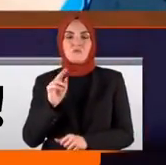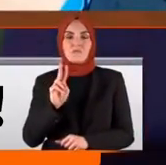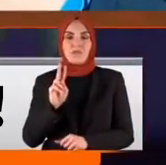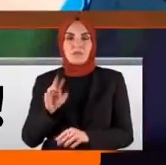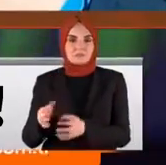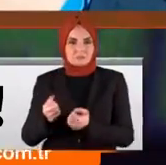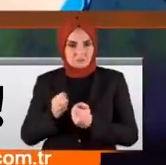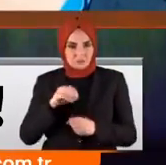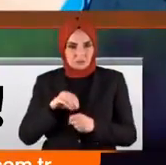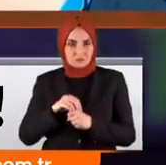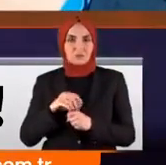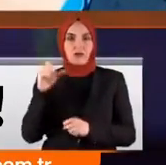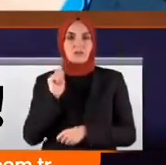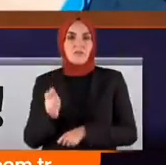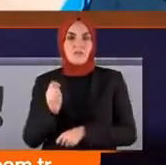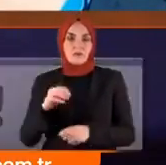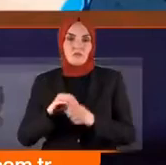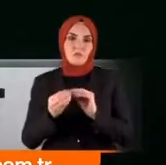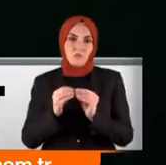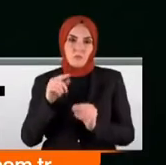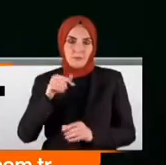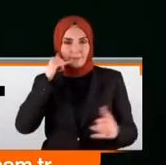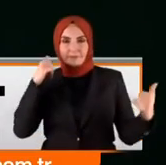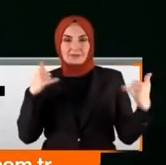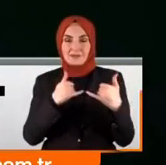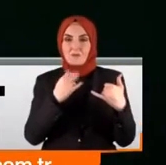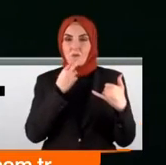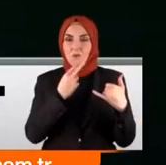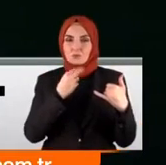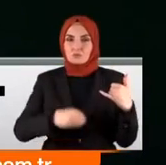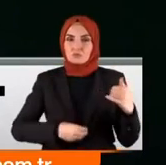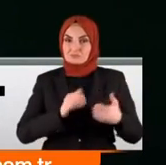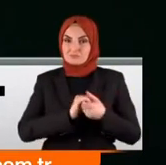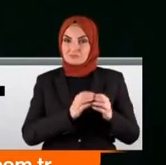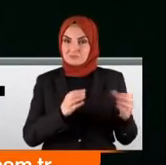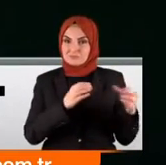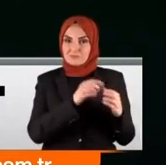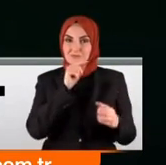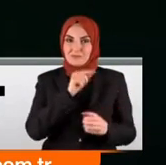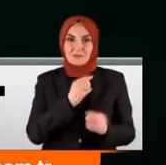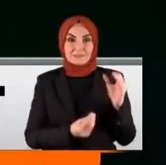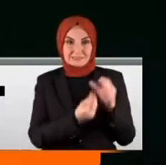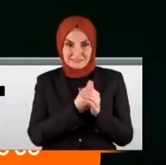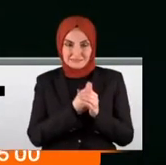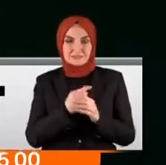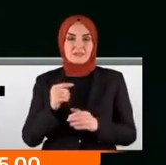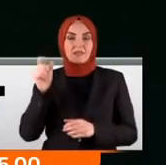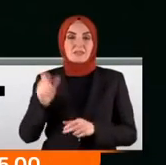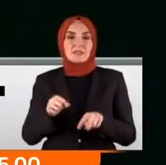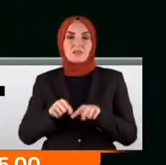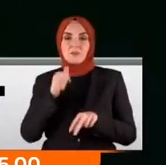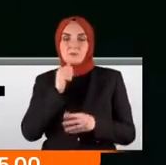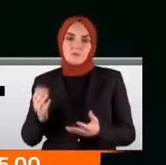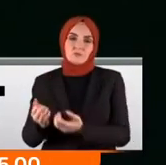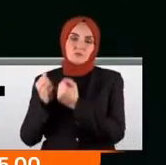kayıtlarına takılan bir konuşma Necati Şaşmaz'ı o çetenin elinden kurtardı. Ben bugüne kadar hiçbir sevdiğimin